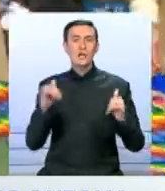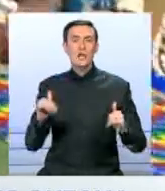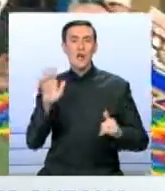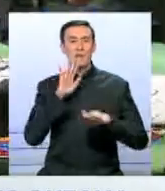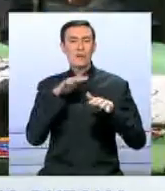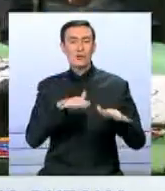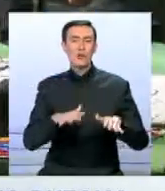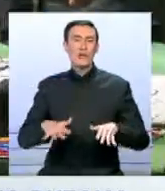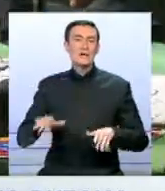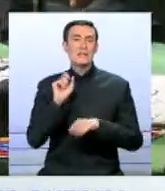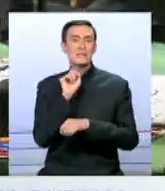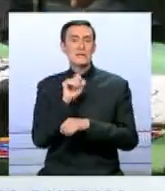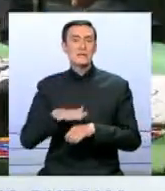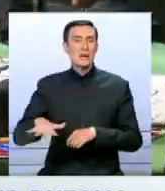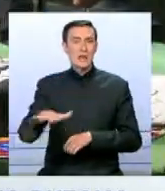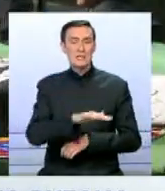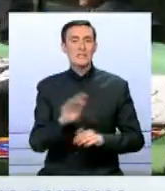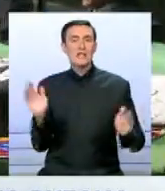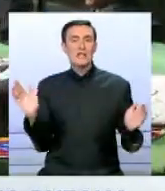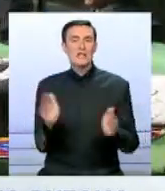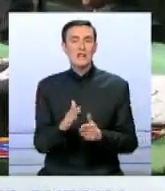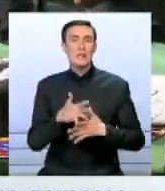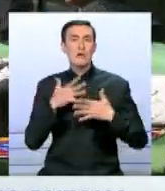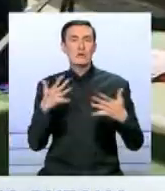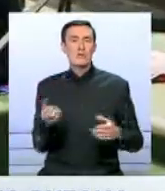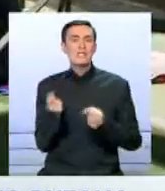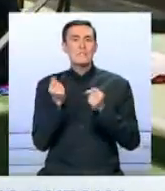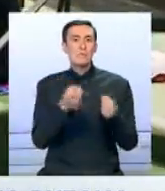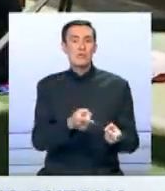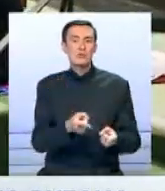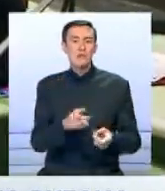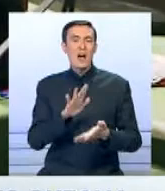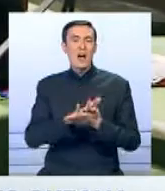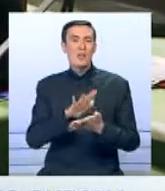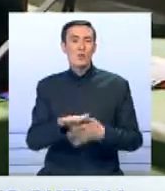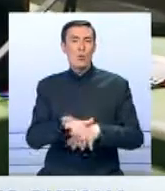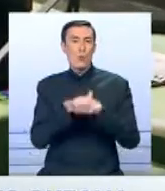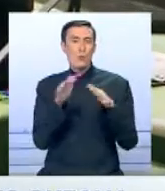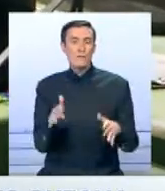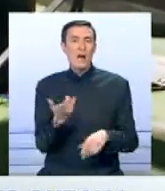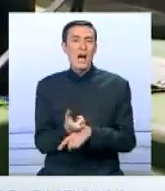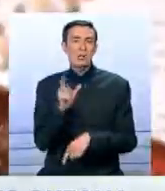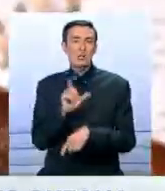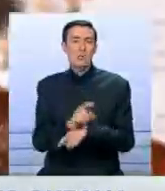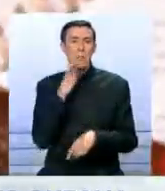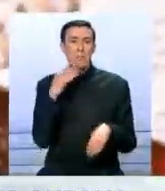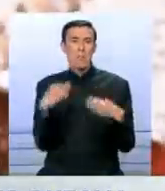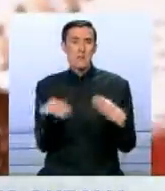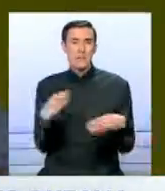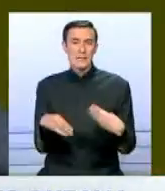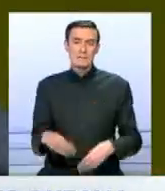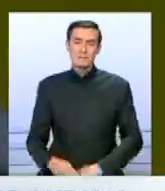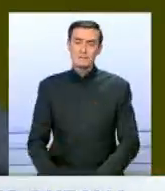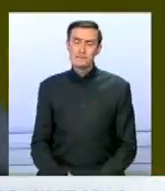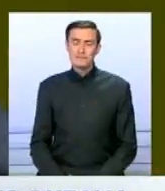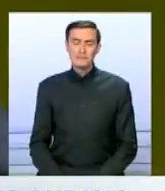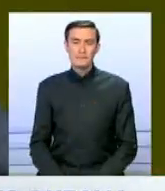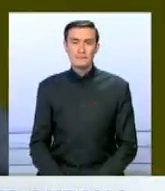акватории морских заказников, сокращение масштабов сброса в океан отходов, особенно пластика.